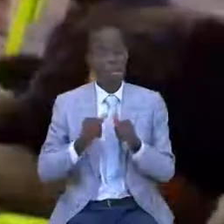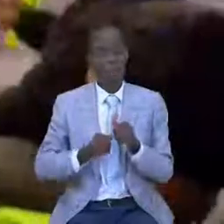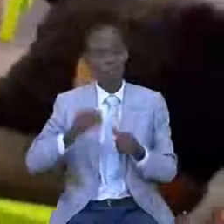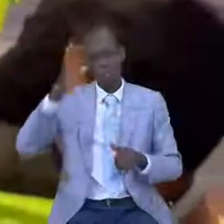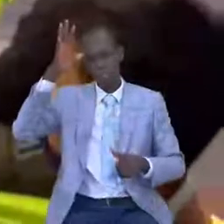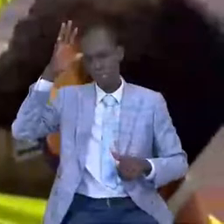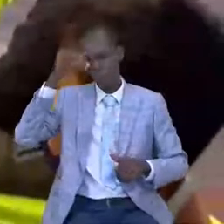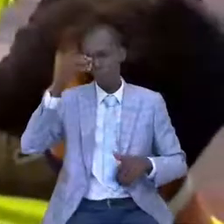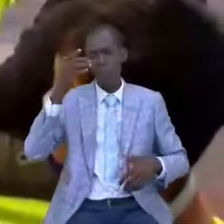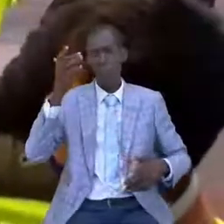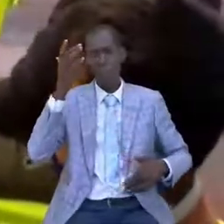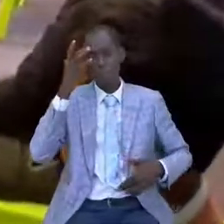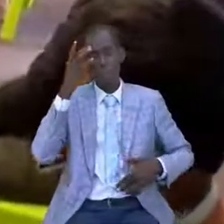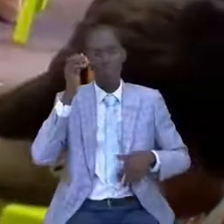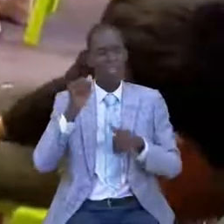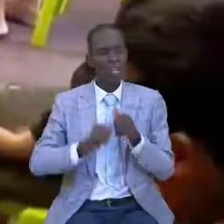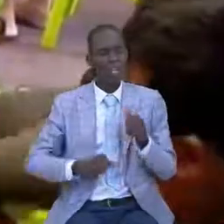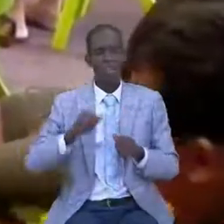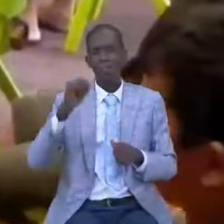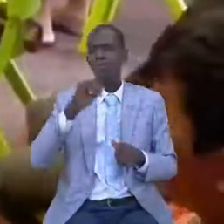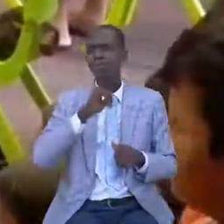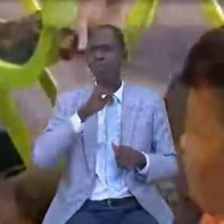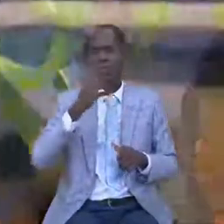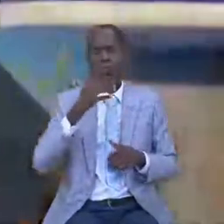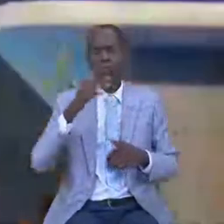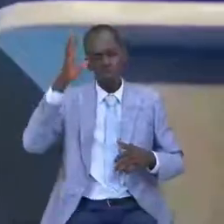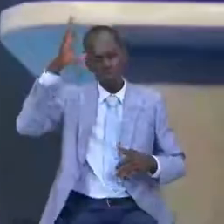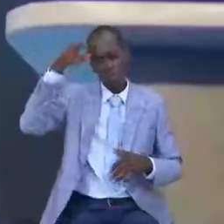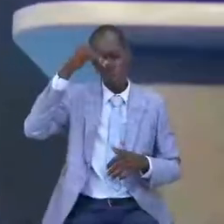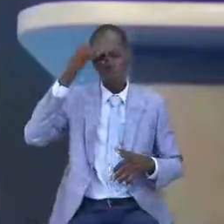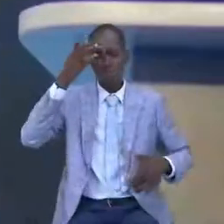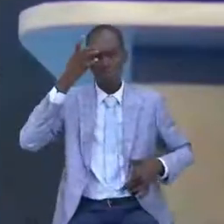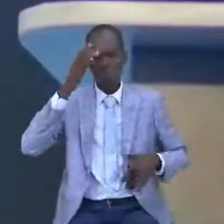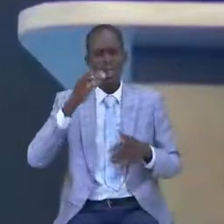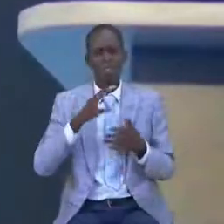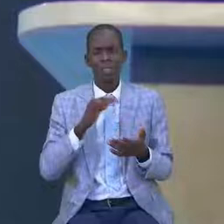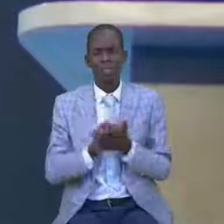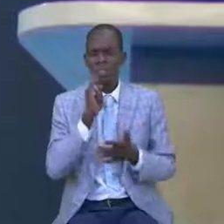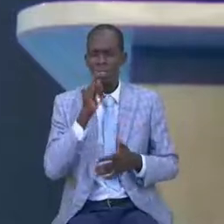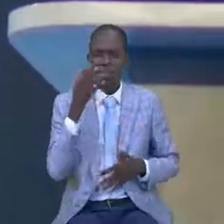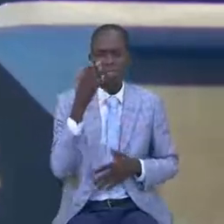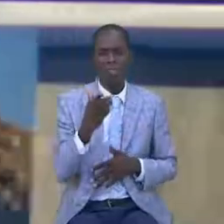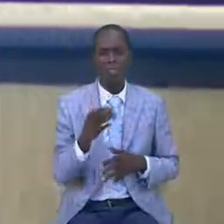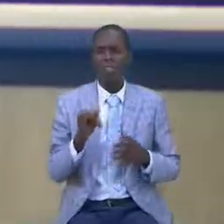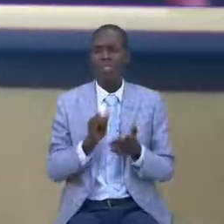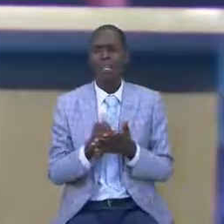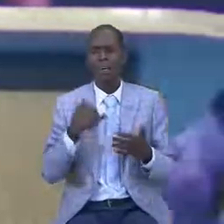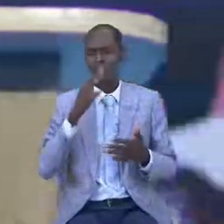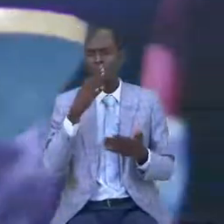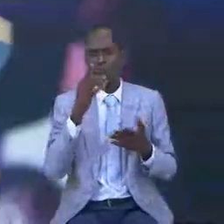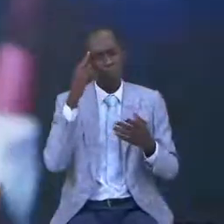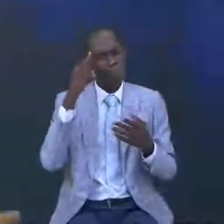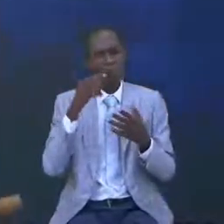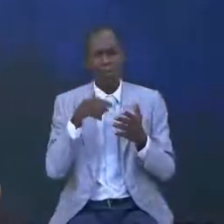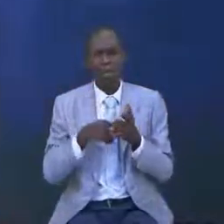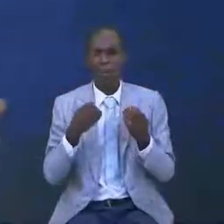que toute maladie rebelle, toute maladie récalcitrante, toute maladie incurable